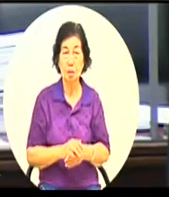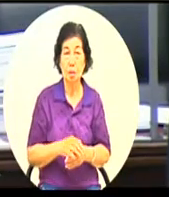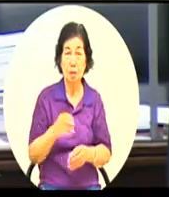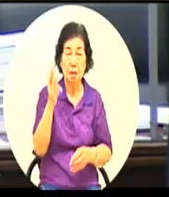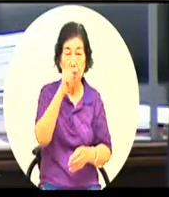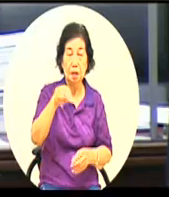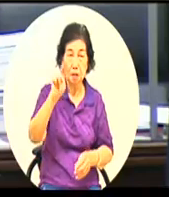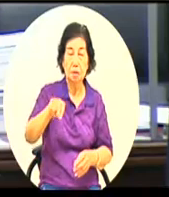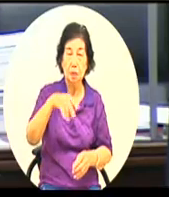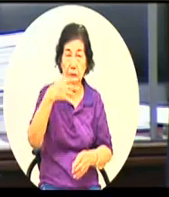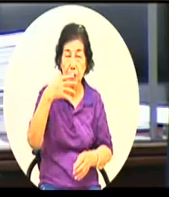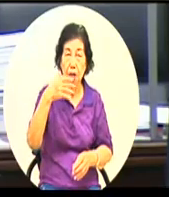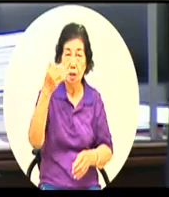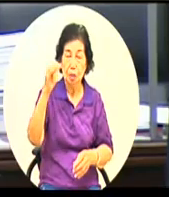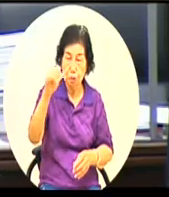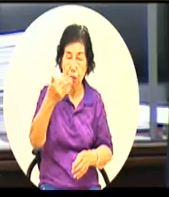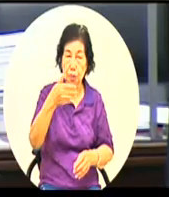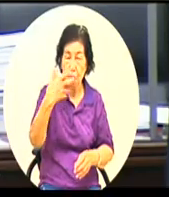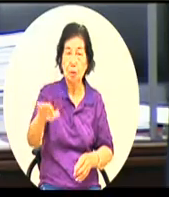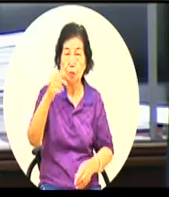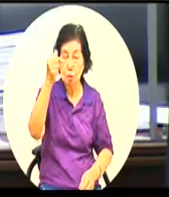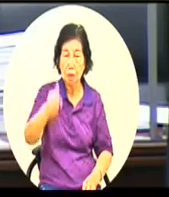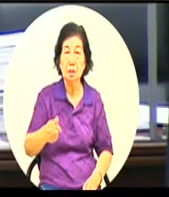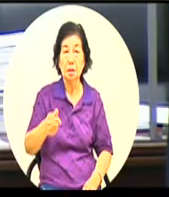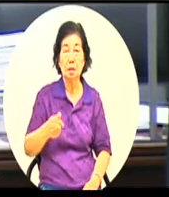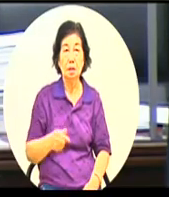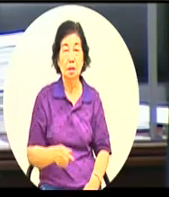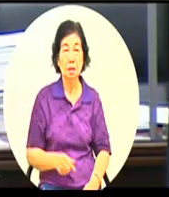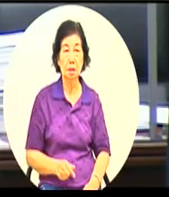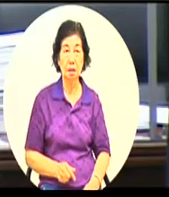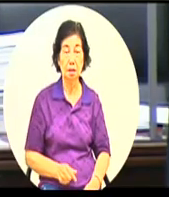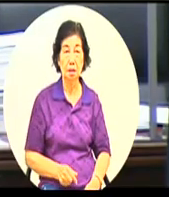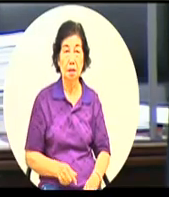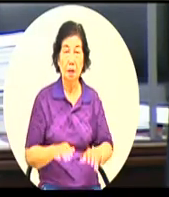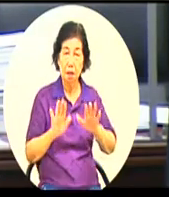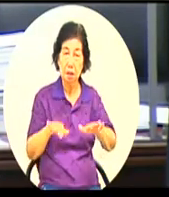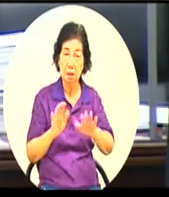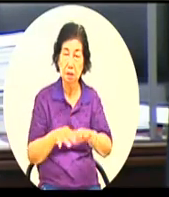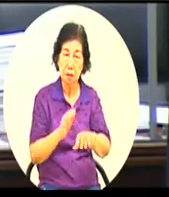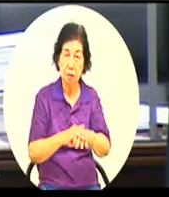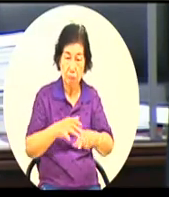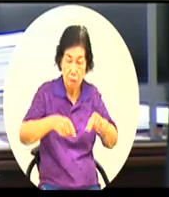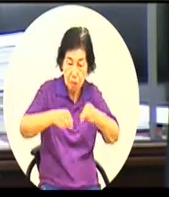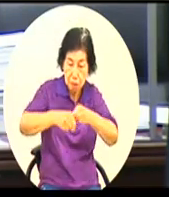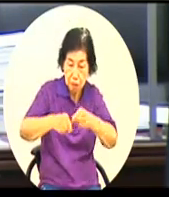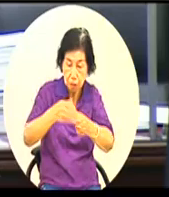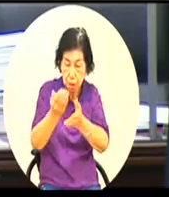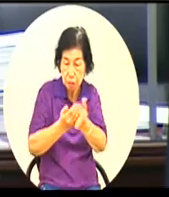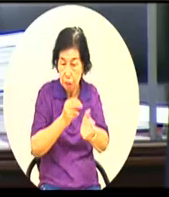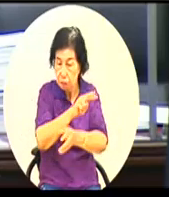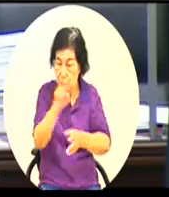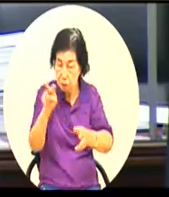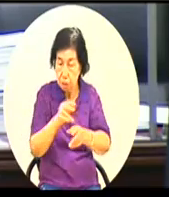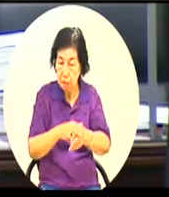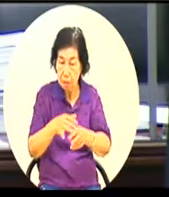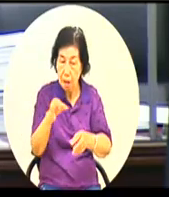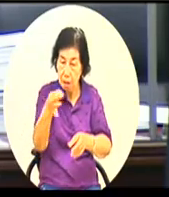2900多亿啊，今嘛要搁前瞻计划，迄条钱唔知要为底来了。